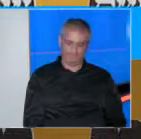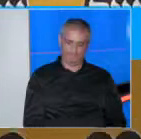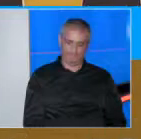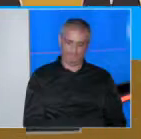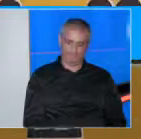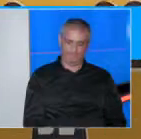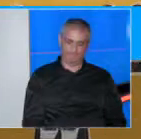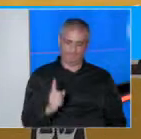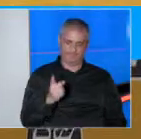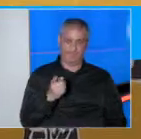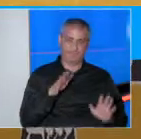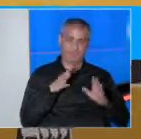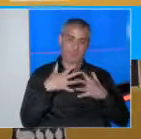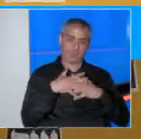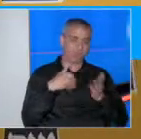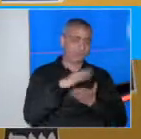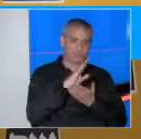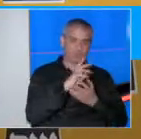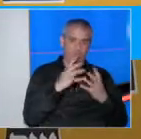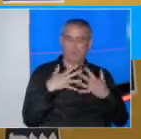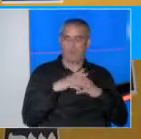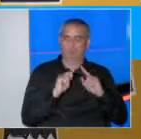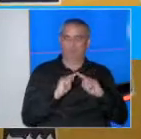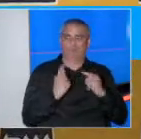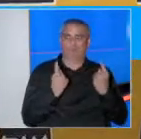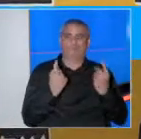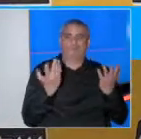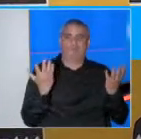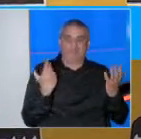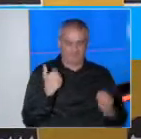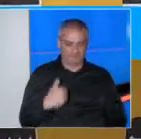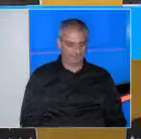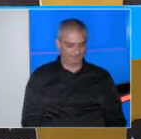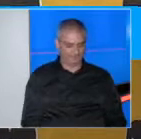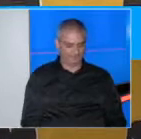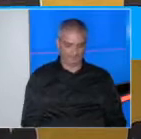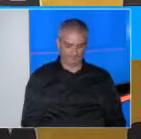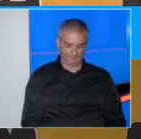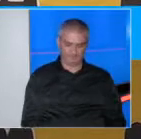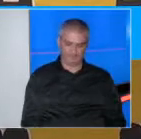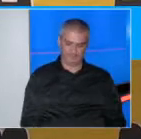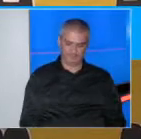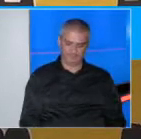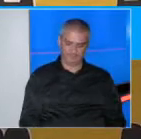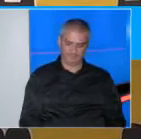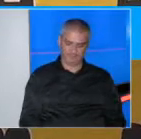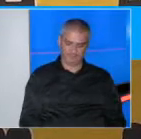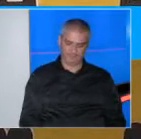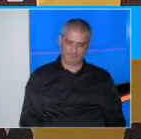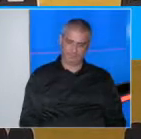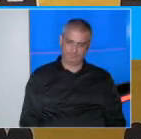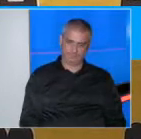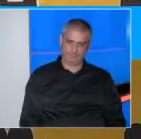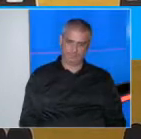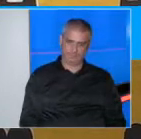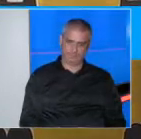שיוצאת. ופנינו לקואליציה משונה מאוד, ואנחנו בעזרת השם... מיד ניתן לך אפשרות לדבר על הקואליציה הזו, אני פשוט רוצה